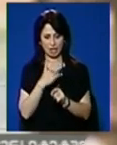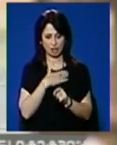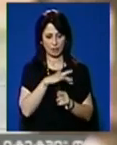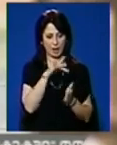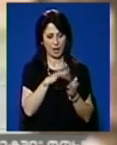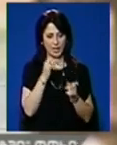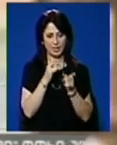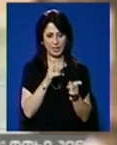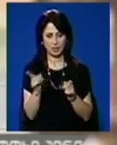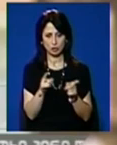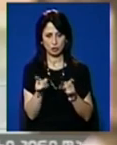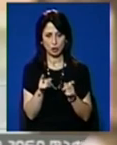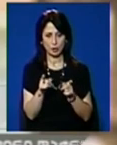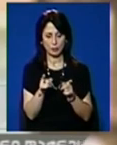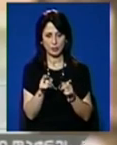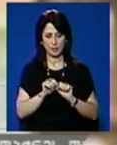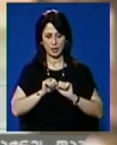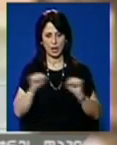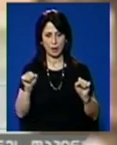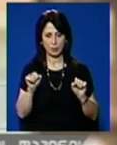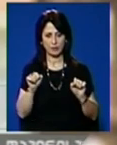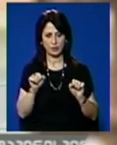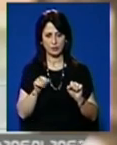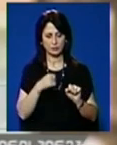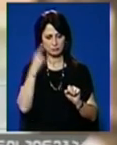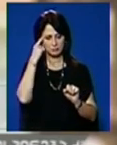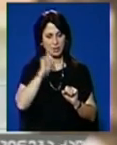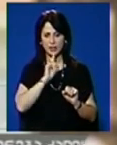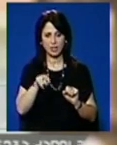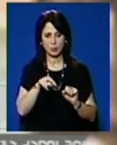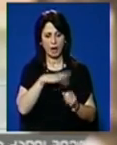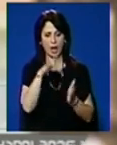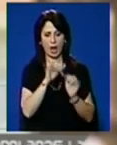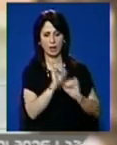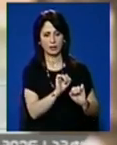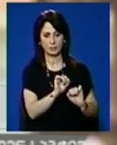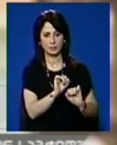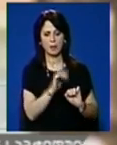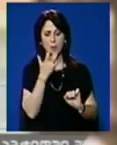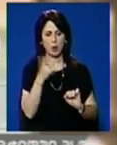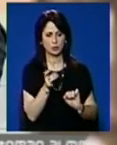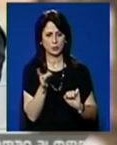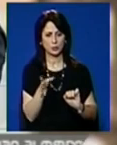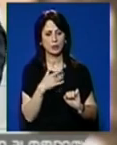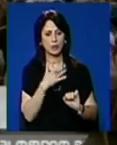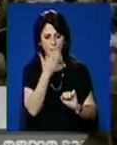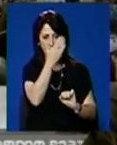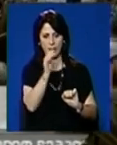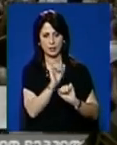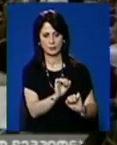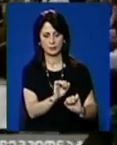ჩემი ქალაქის ინტერესებს შორის, გაბედულად და უყოყმანოდ ვიქრები ჩემი ქალაქის მხარეს, თქვენ მხარეს.